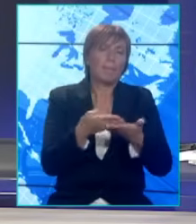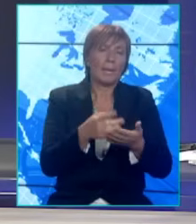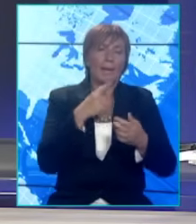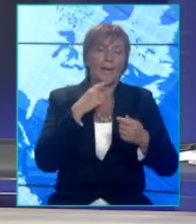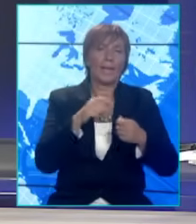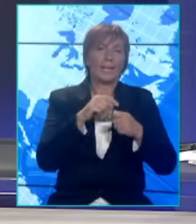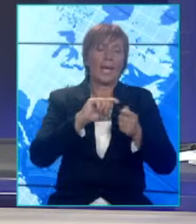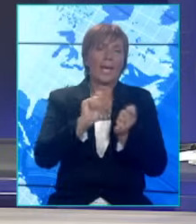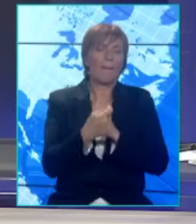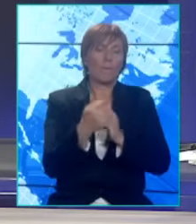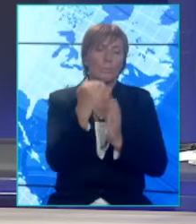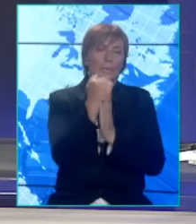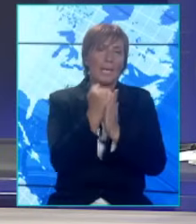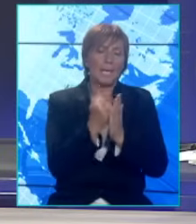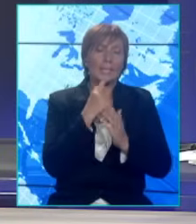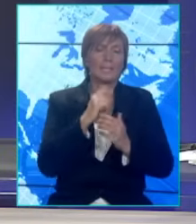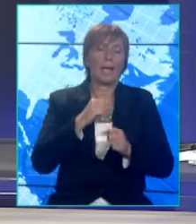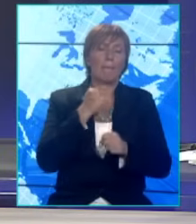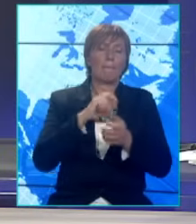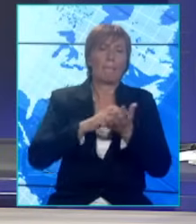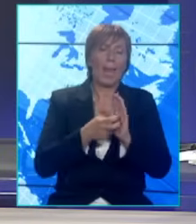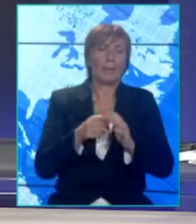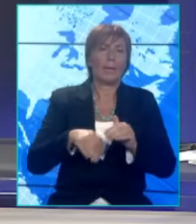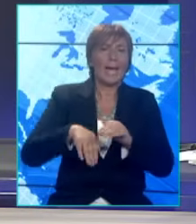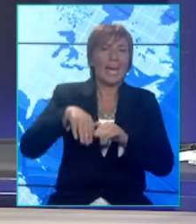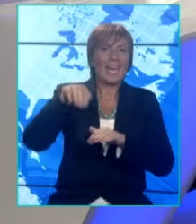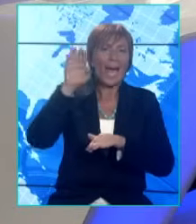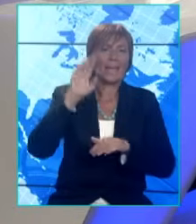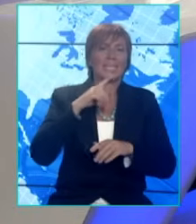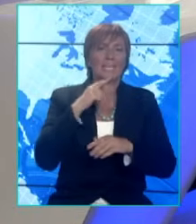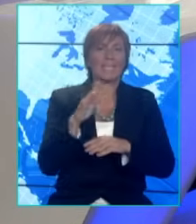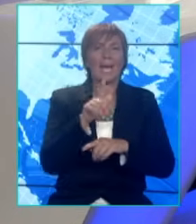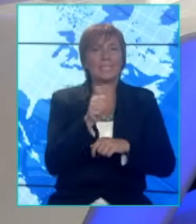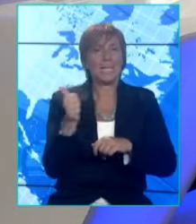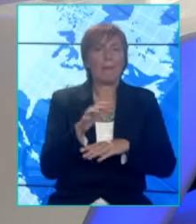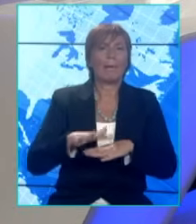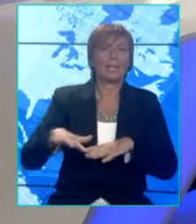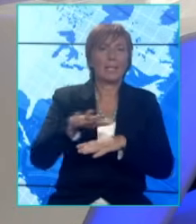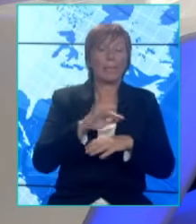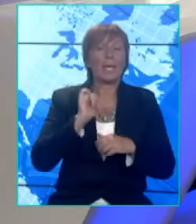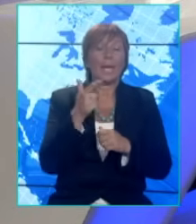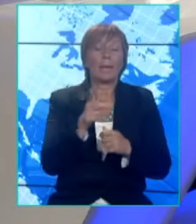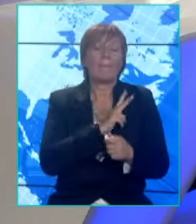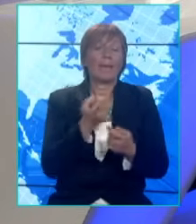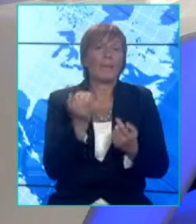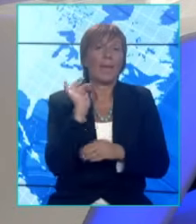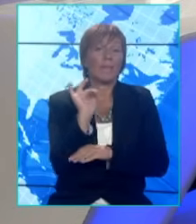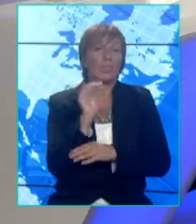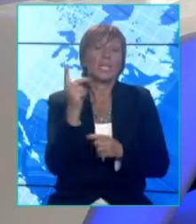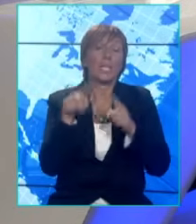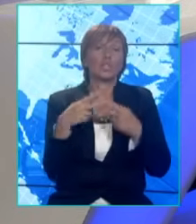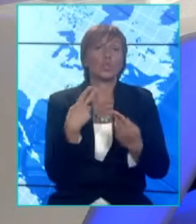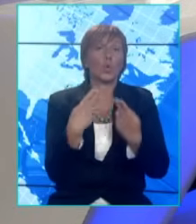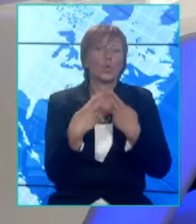reformske agende za plan rasta za Zapadni Balkan. Imate li informaciju, je li išta dogovoreno? Neke